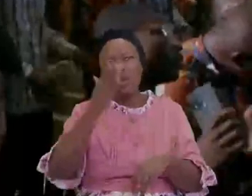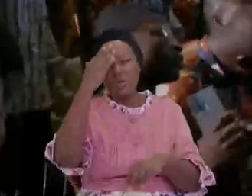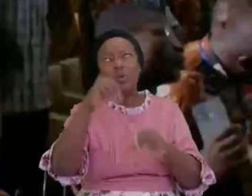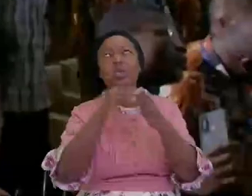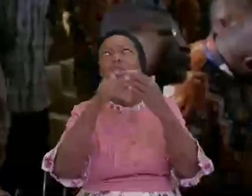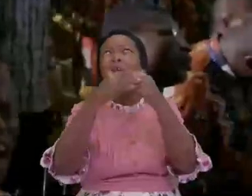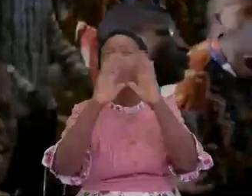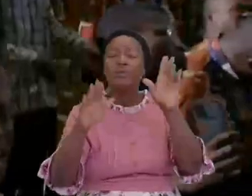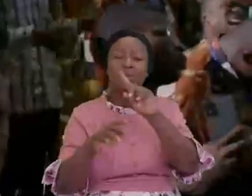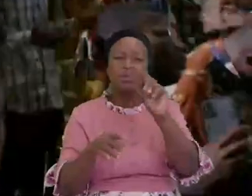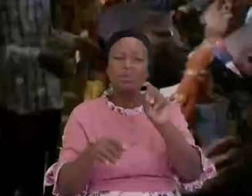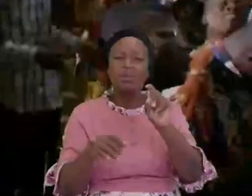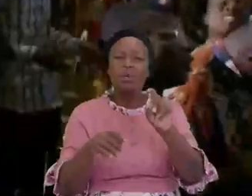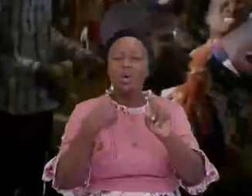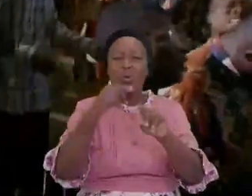Qui est-ce que je connais au ciel?